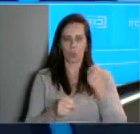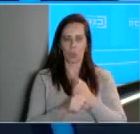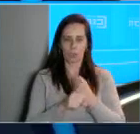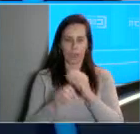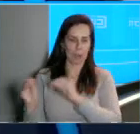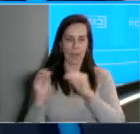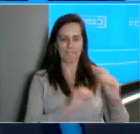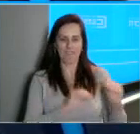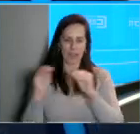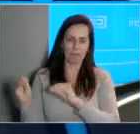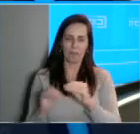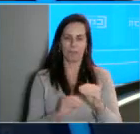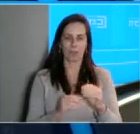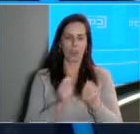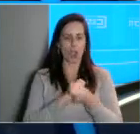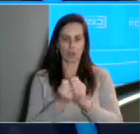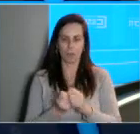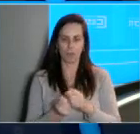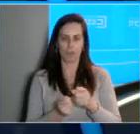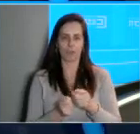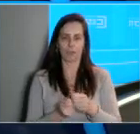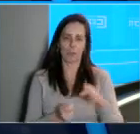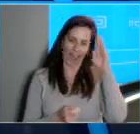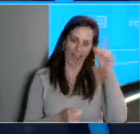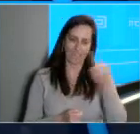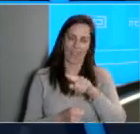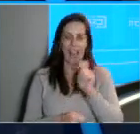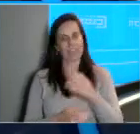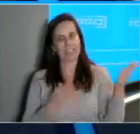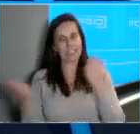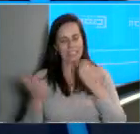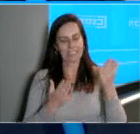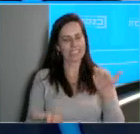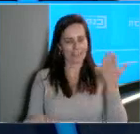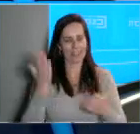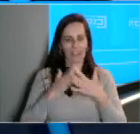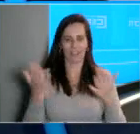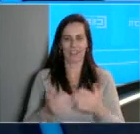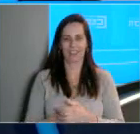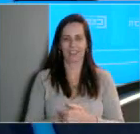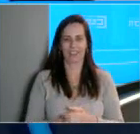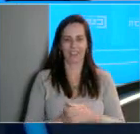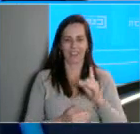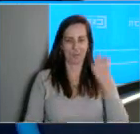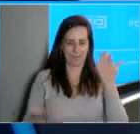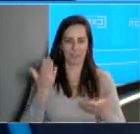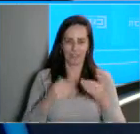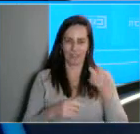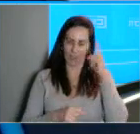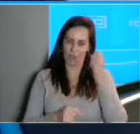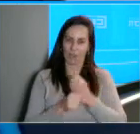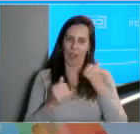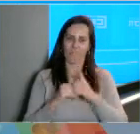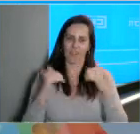את, את הסוויץ' הזה, את השינוי בכל הזה? בכל זאת, מנמל חיפה למשכן שלנו. כן. אמנם זה הרבה קילומטרים, אבל גם צריך לדעת